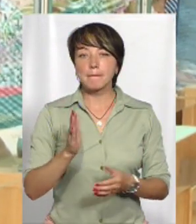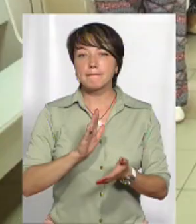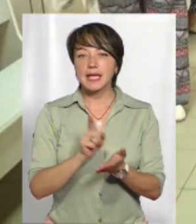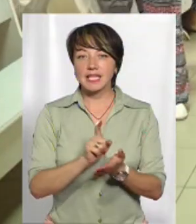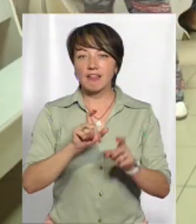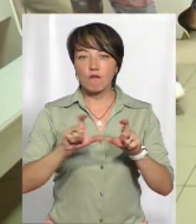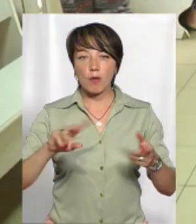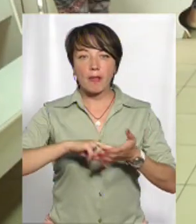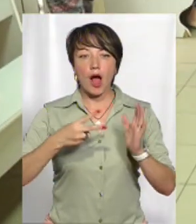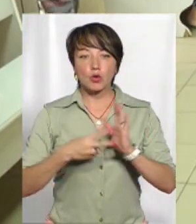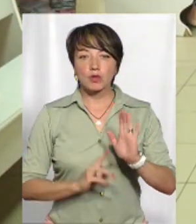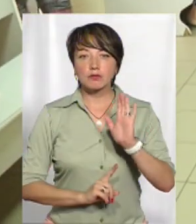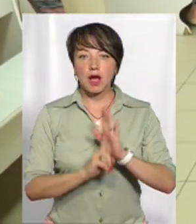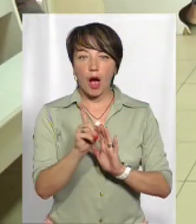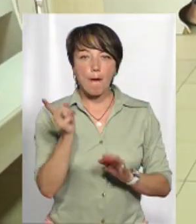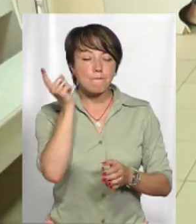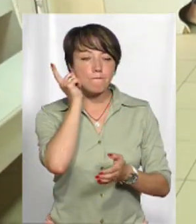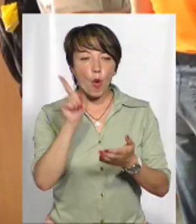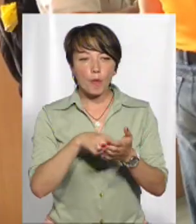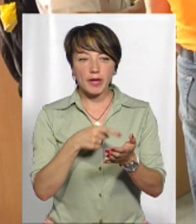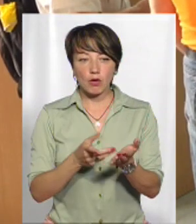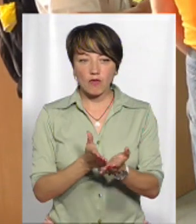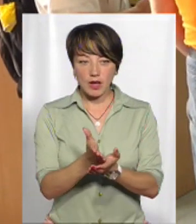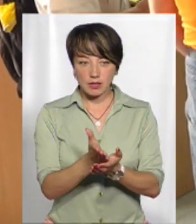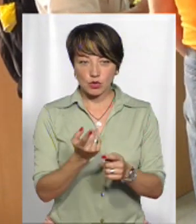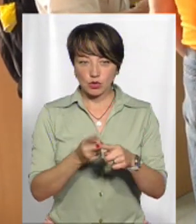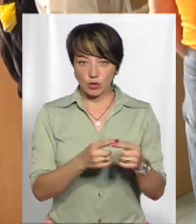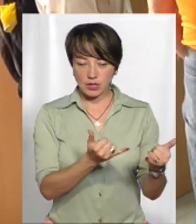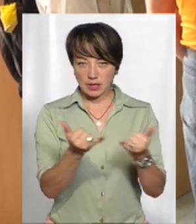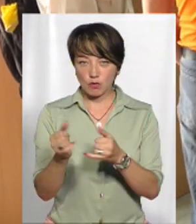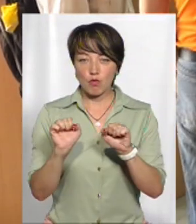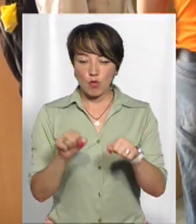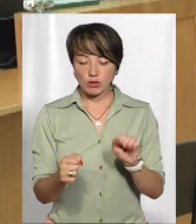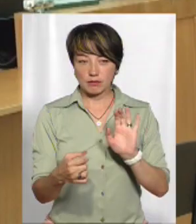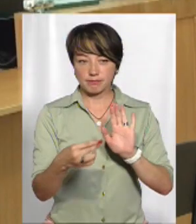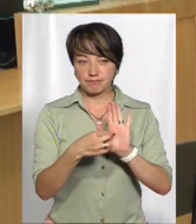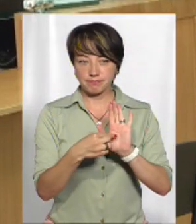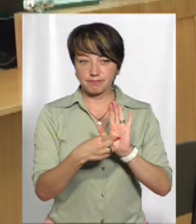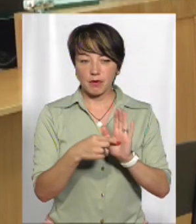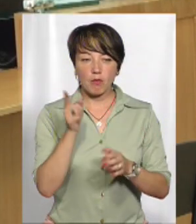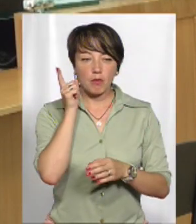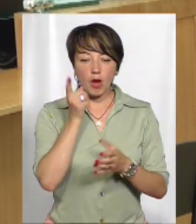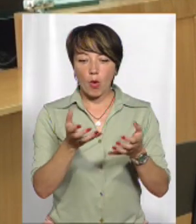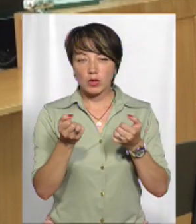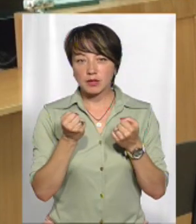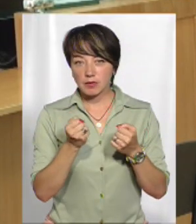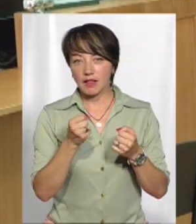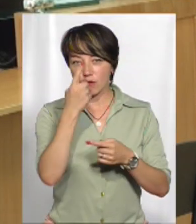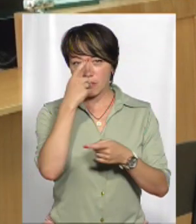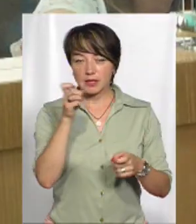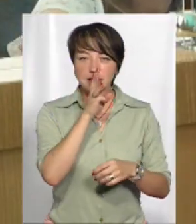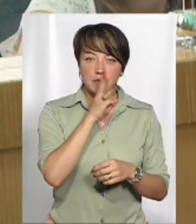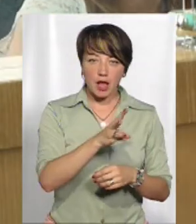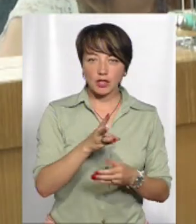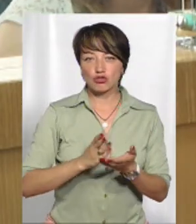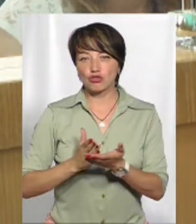планує запустити мобільну версію сервісу, додає Євгеній Капінус. У додатку можна буде отримати інформацію про заробіток, страховий стаж, про те, на